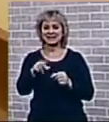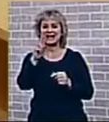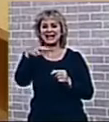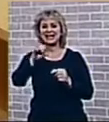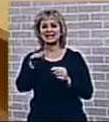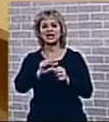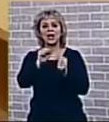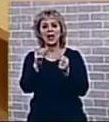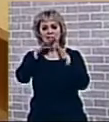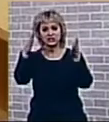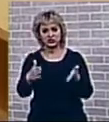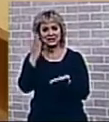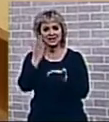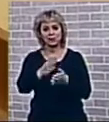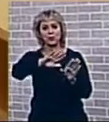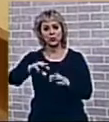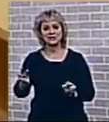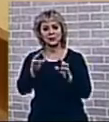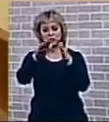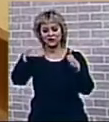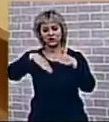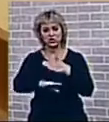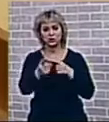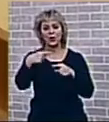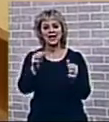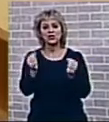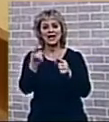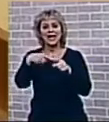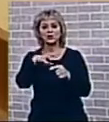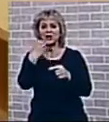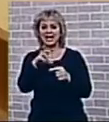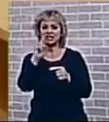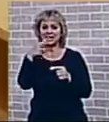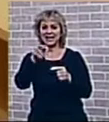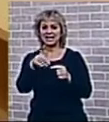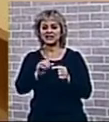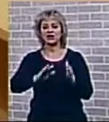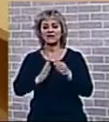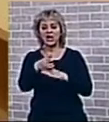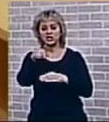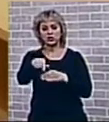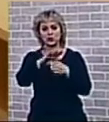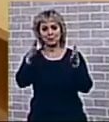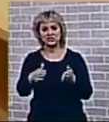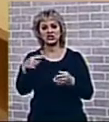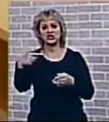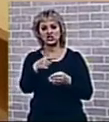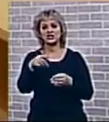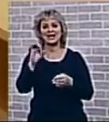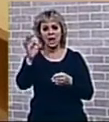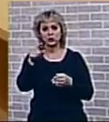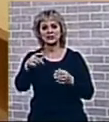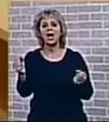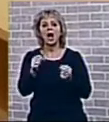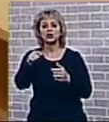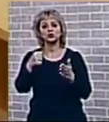Клинкерный холодильник есть, у нас имеется после печи внизу, который охлаждает этот горячий клинкер, выходящий из печи где-то порядка 1000 градусов,